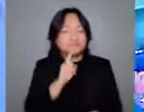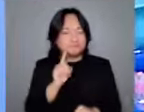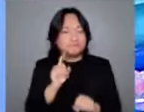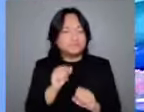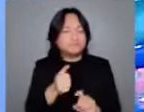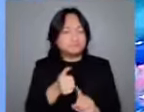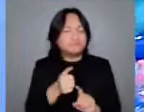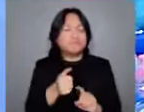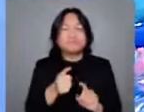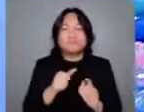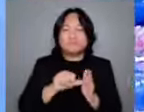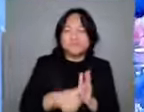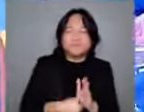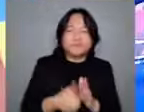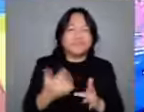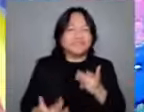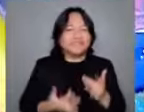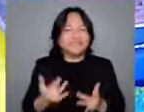balustre.